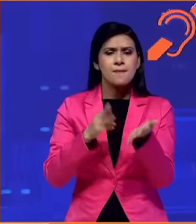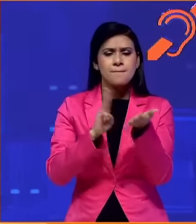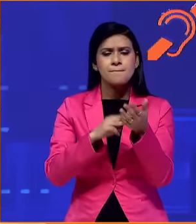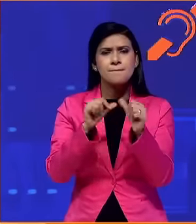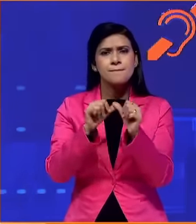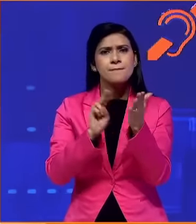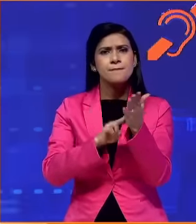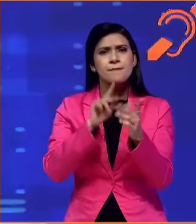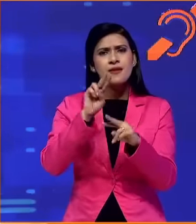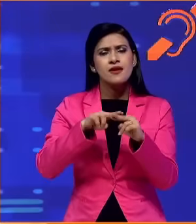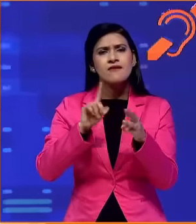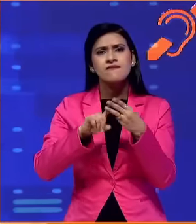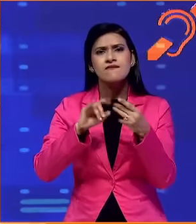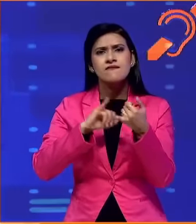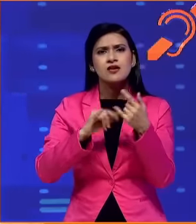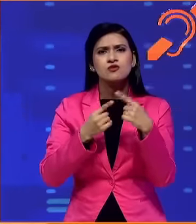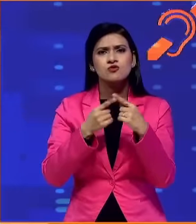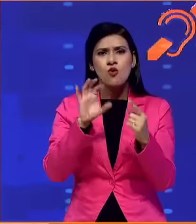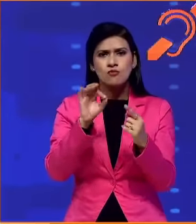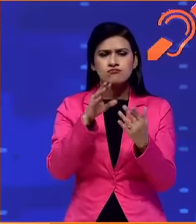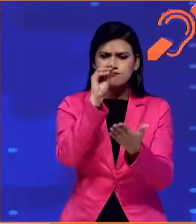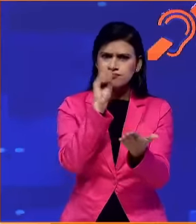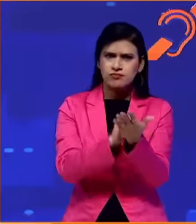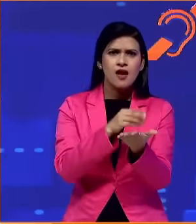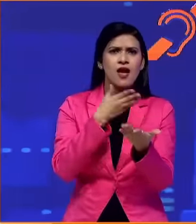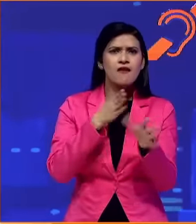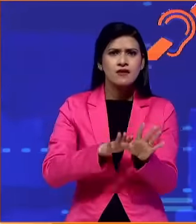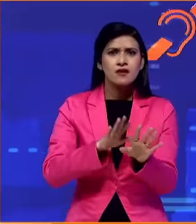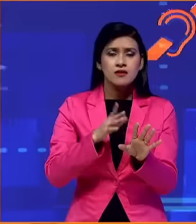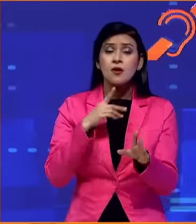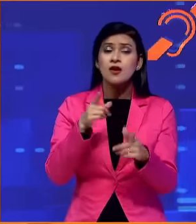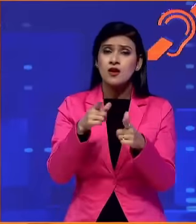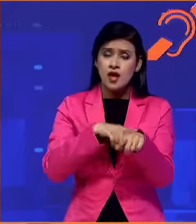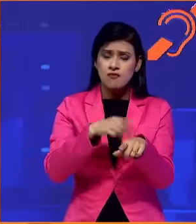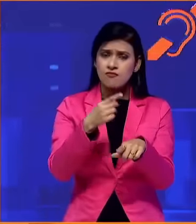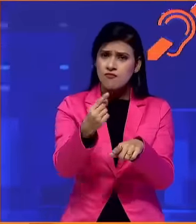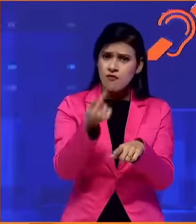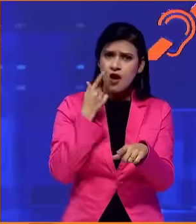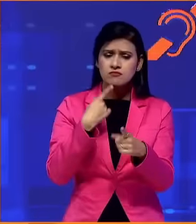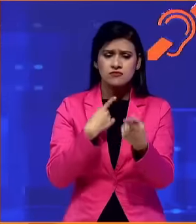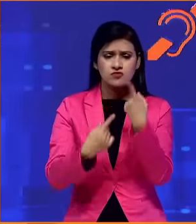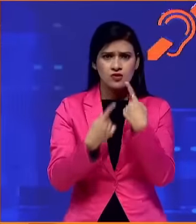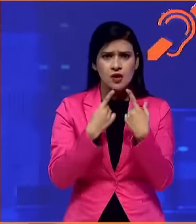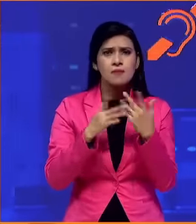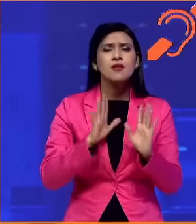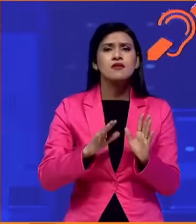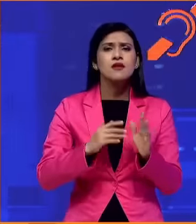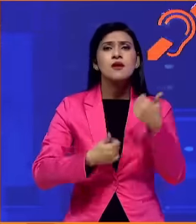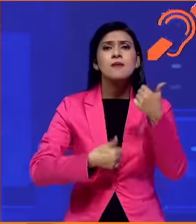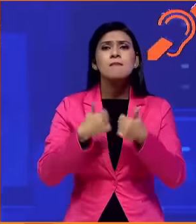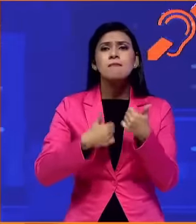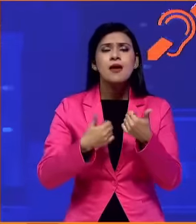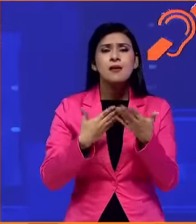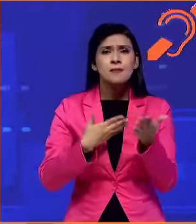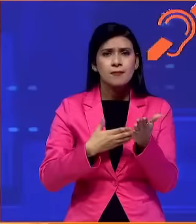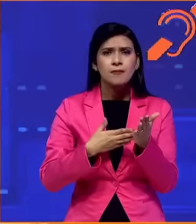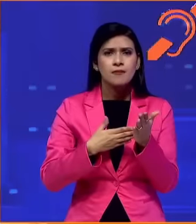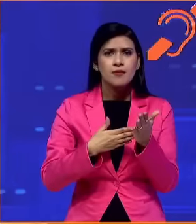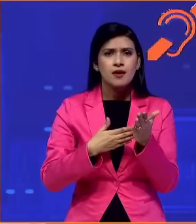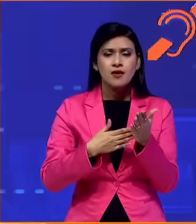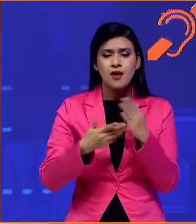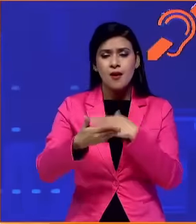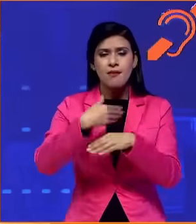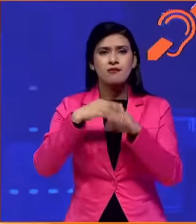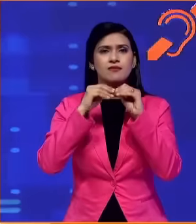जिस गतिऔरतीव्रतासे जांचहोनीचाहिएथी,वह उससमयहासिलनहींहोरहीथी।आपने पेपरलीकजांचकेसंबंधमेंभीआंदोलनशुरूकियाथा। जैसाकि